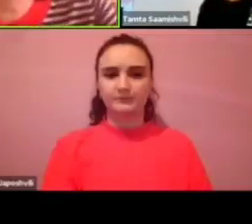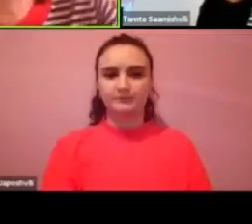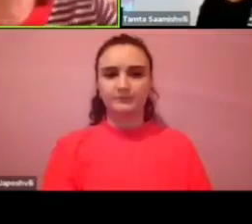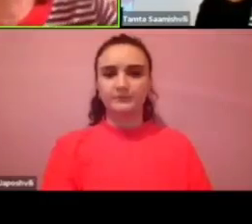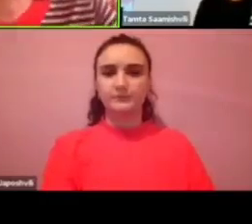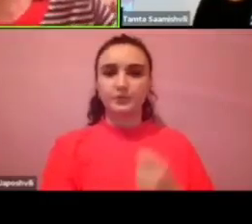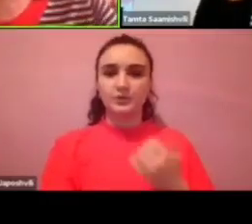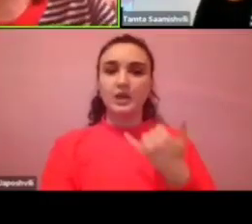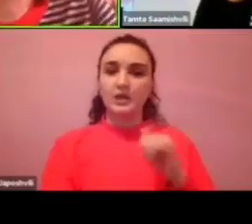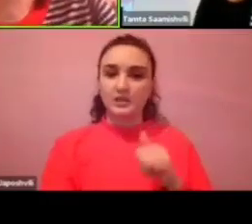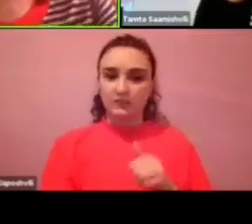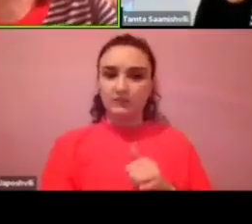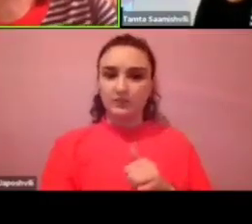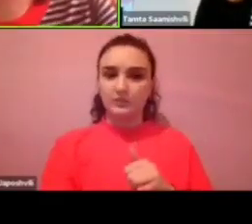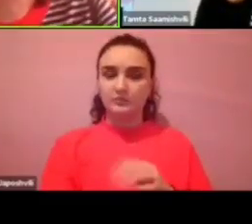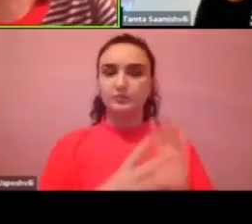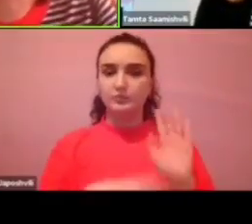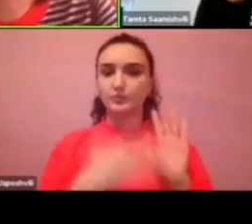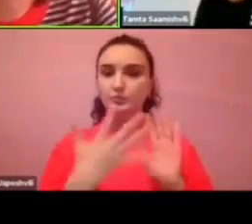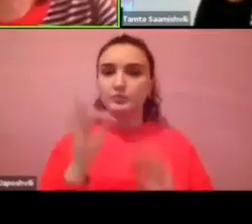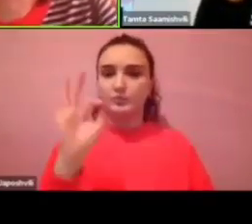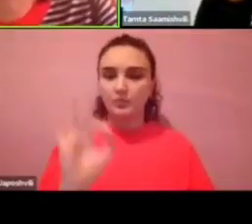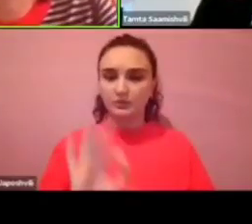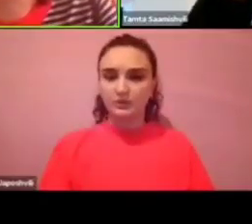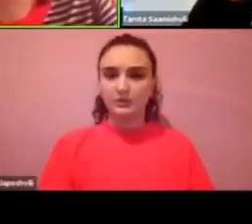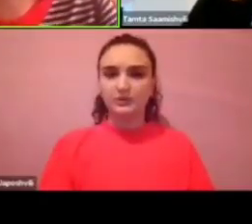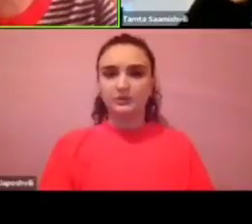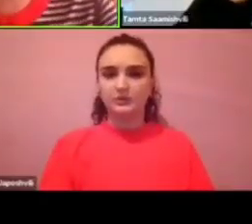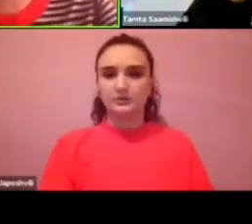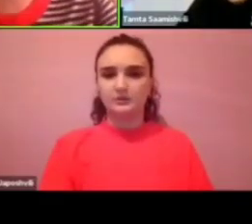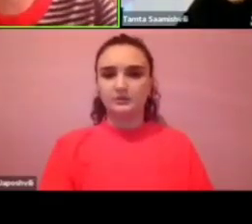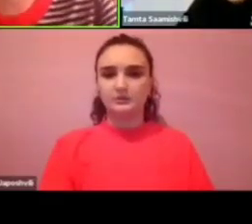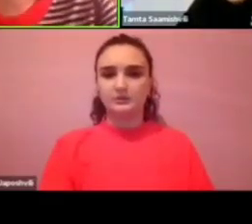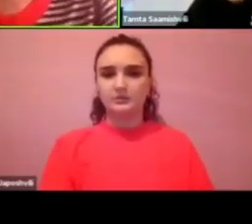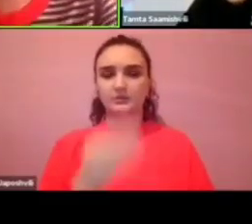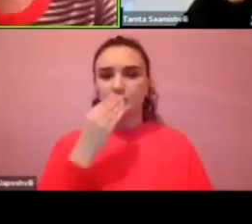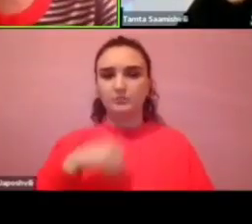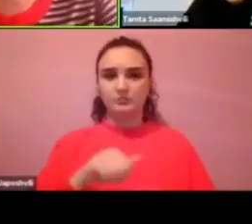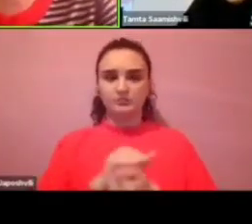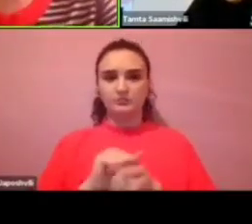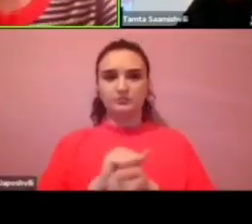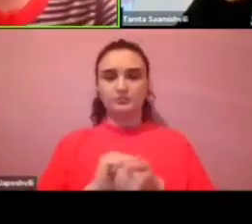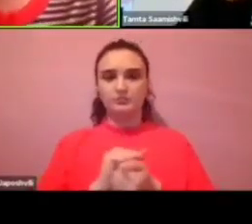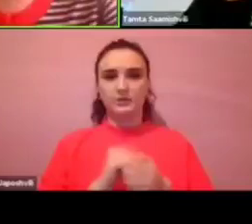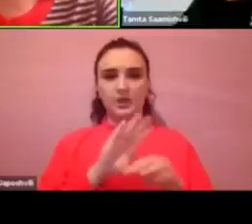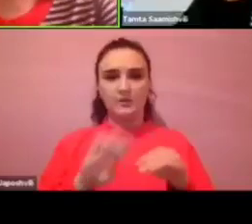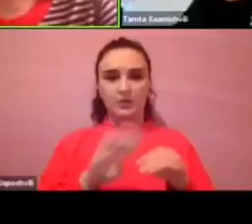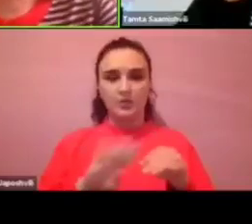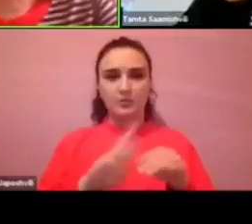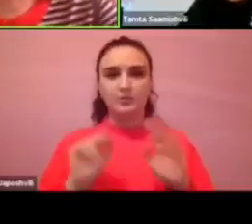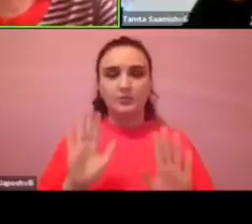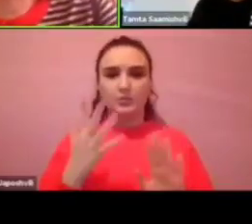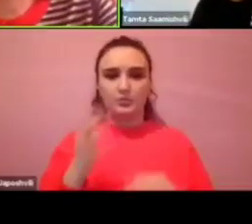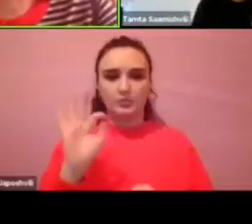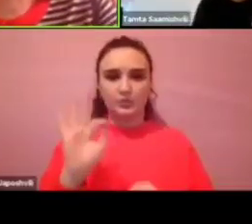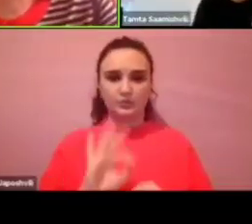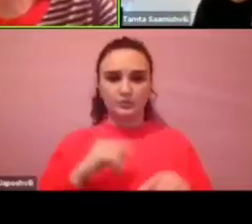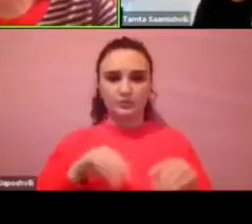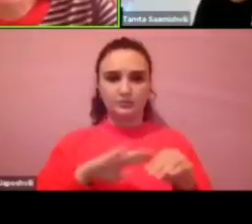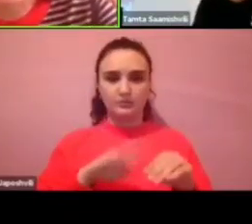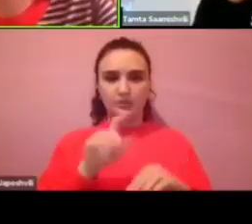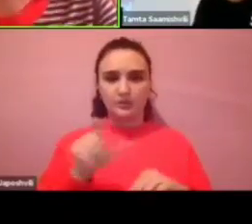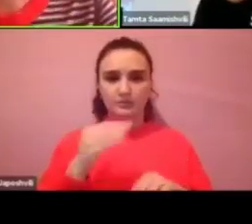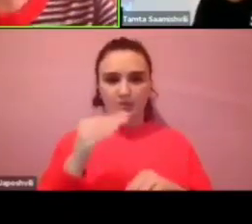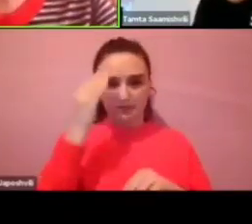ცოტა გასაკვირიც კი არის, რომ 95% სეროტონინის გამომუშავდება საჭმლის მომნელებელ სისტემაში და მხოლოდ 5% გამომუშავდება